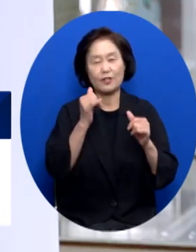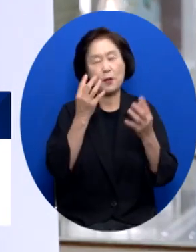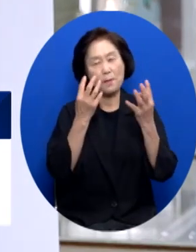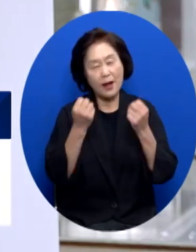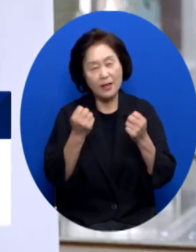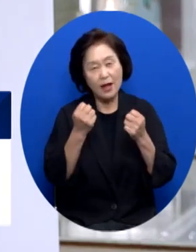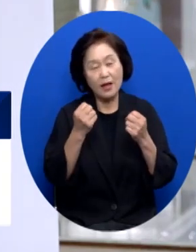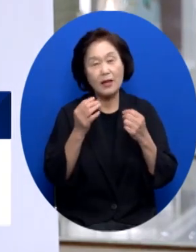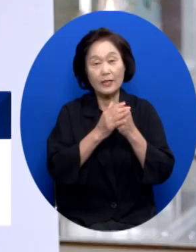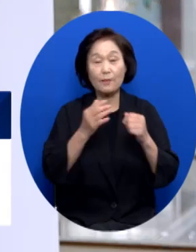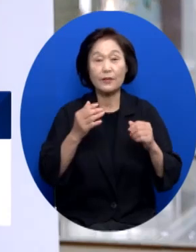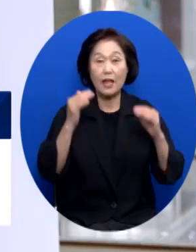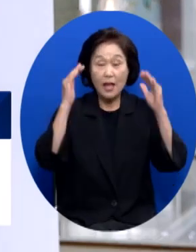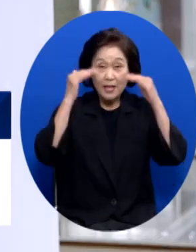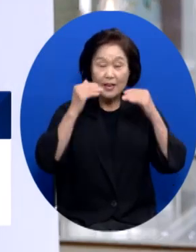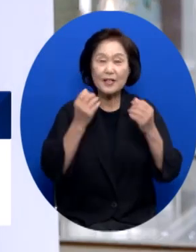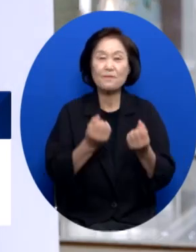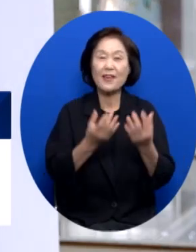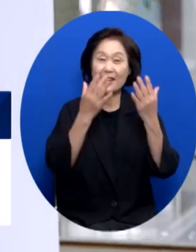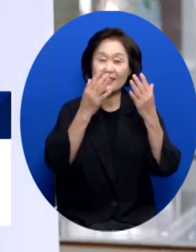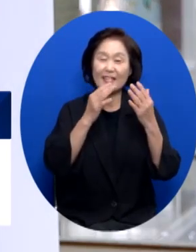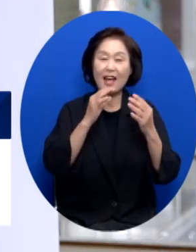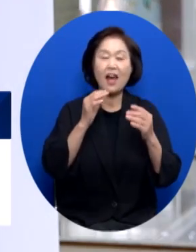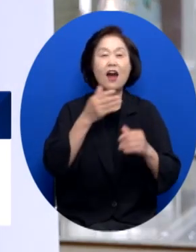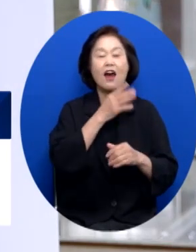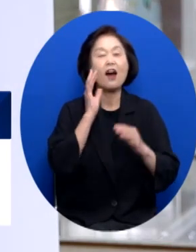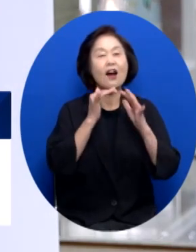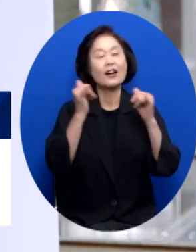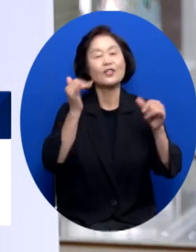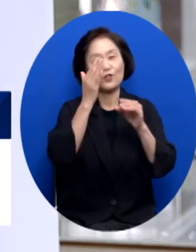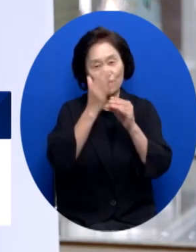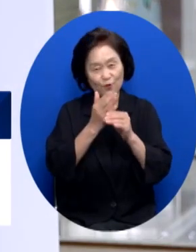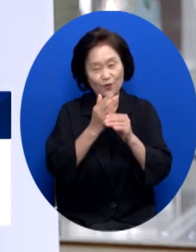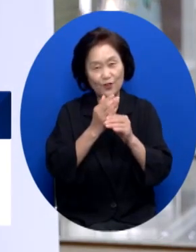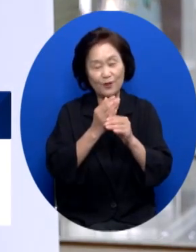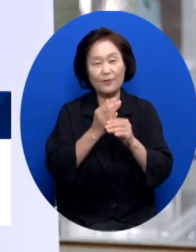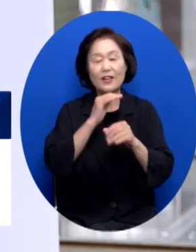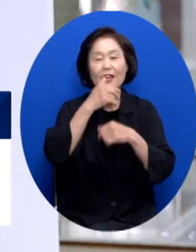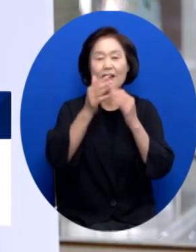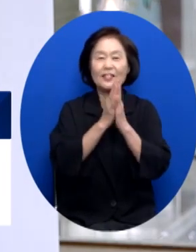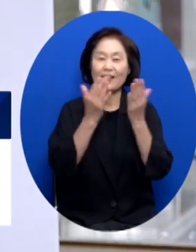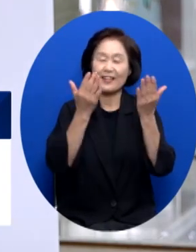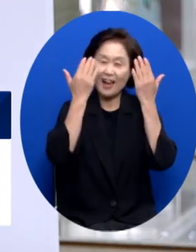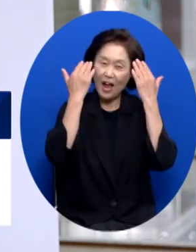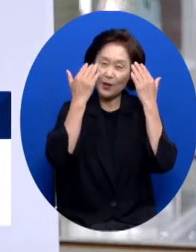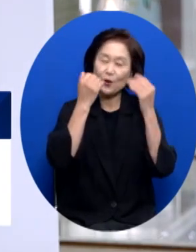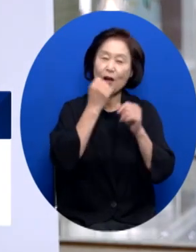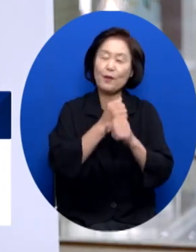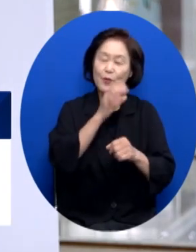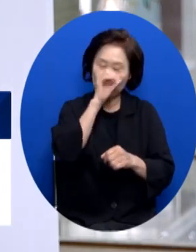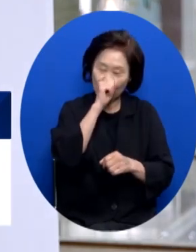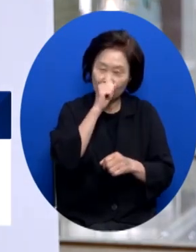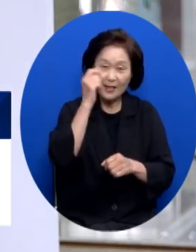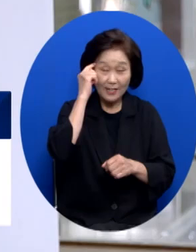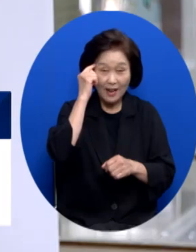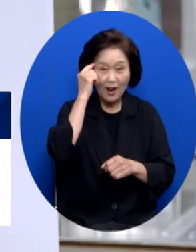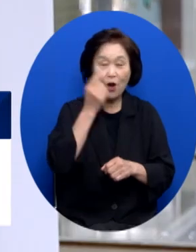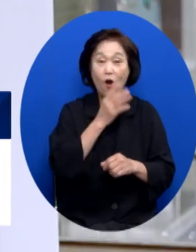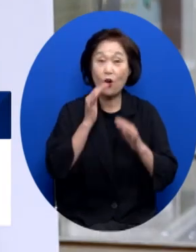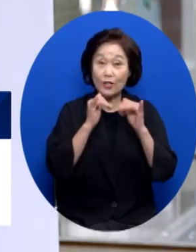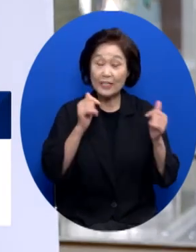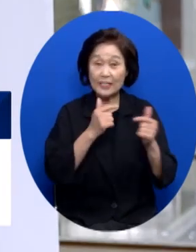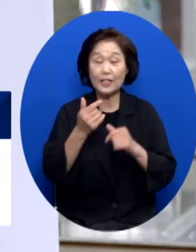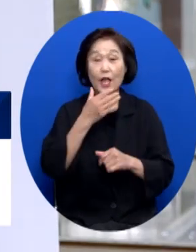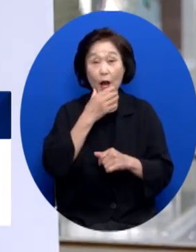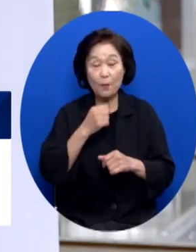행사들을 함께 어르신 중심으로 성경학교를 진행하는 것이 좋겠다 싶어서 어르신이 행복한 교회